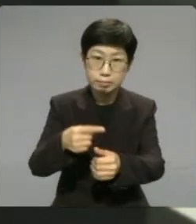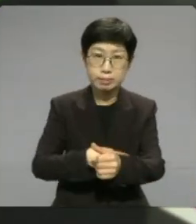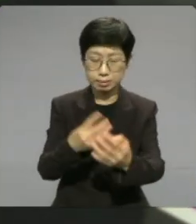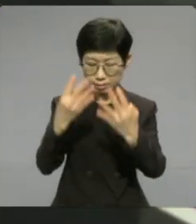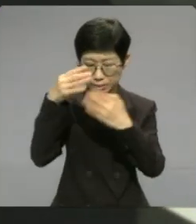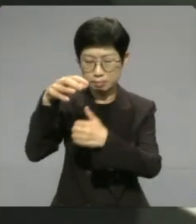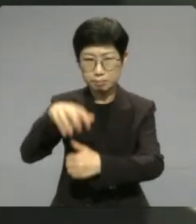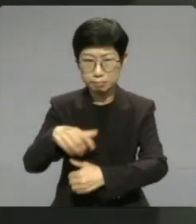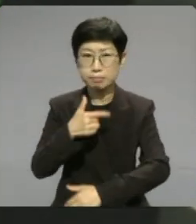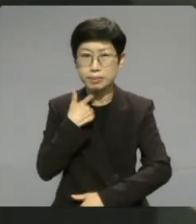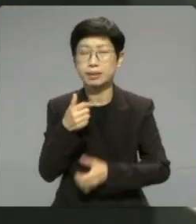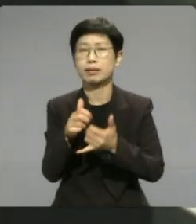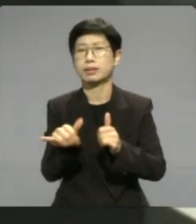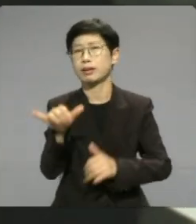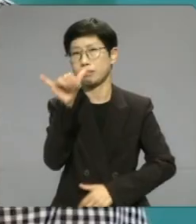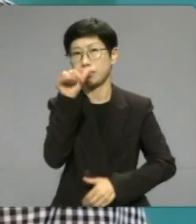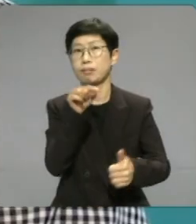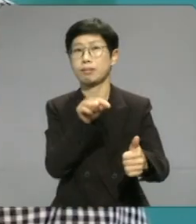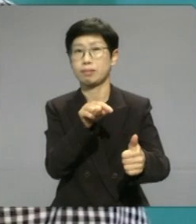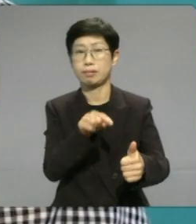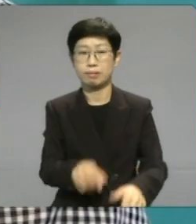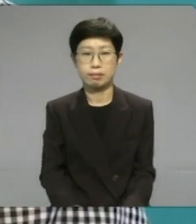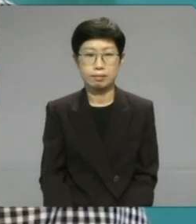씨도 그중 한 명입니다